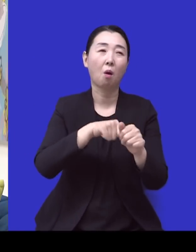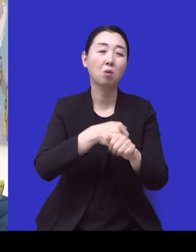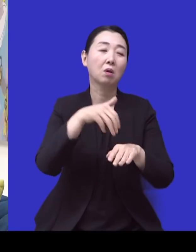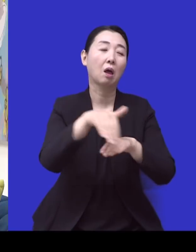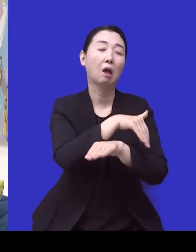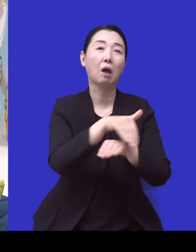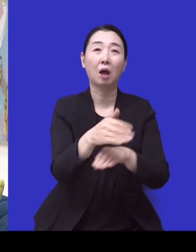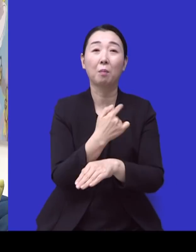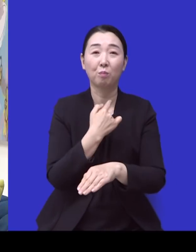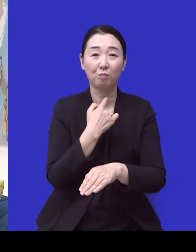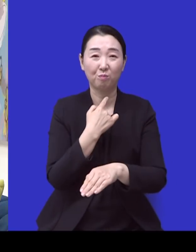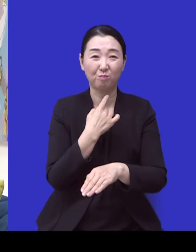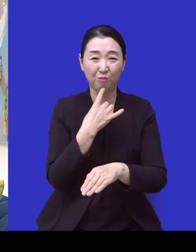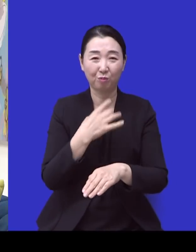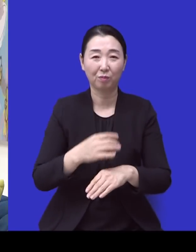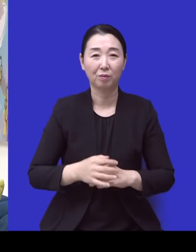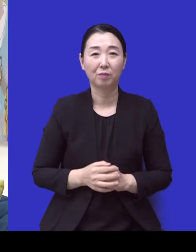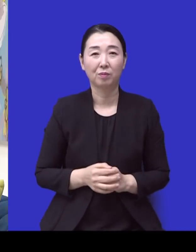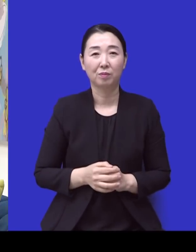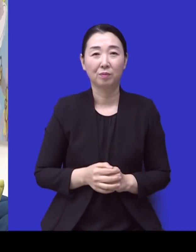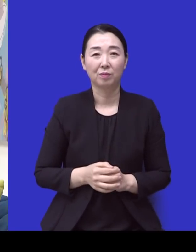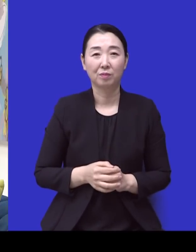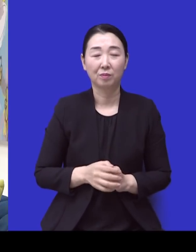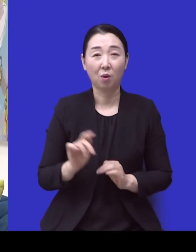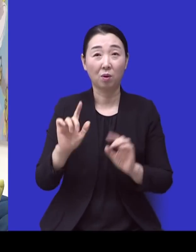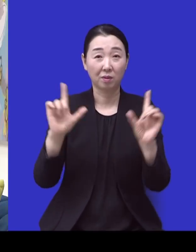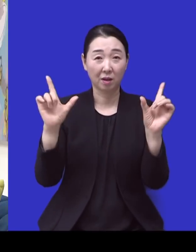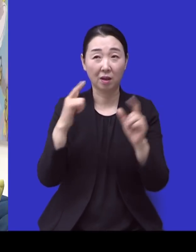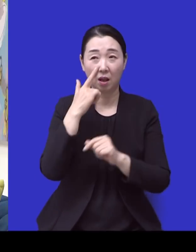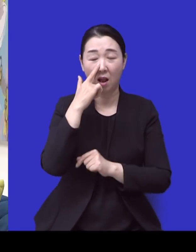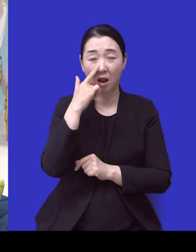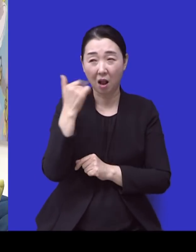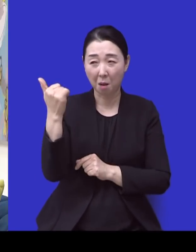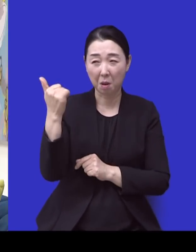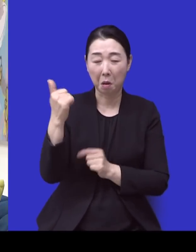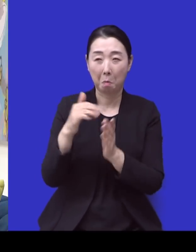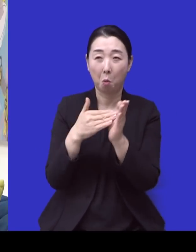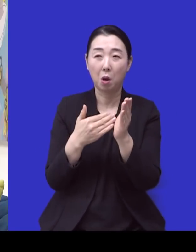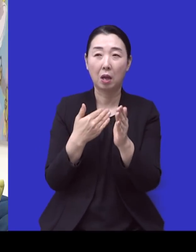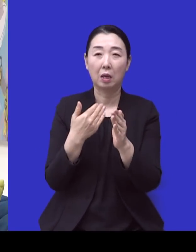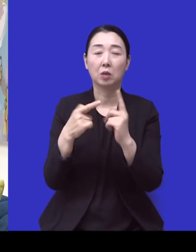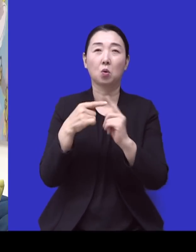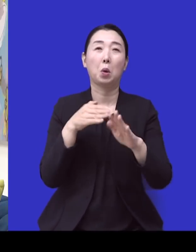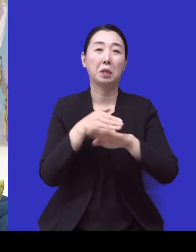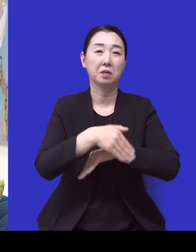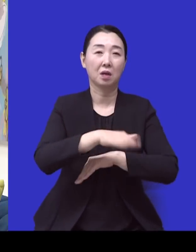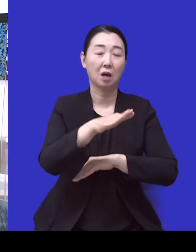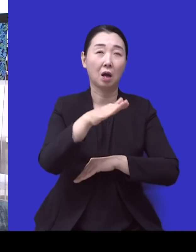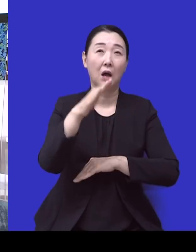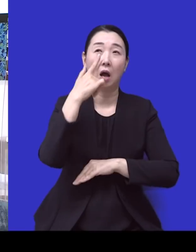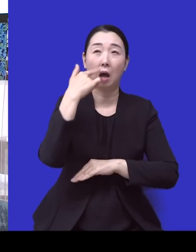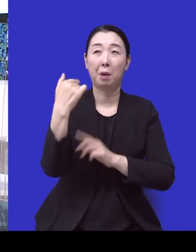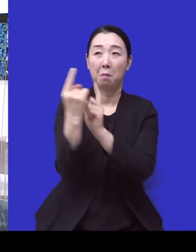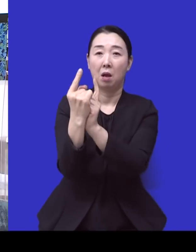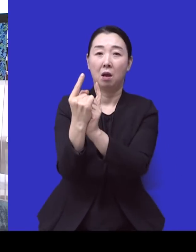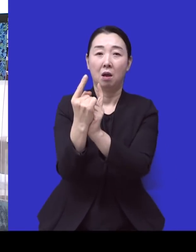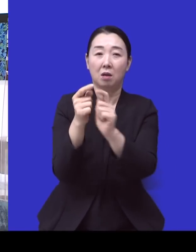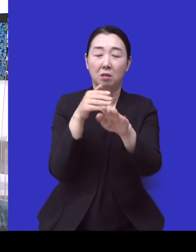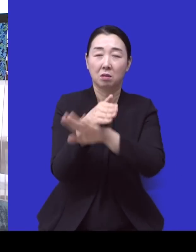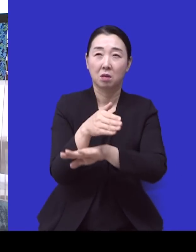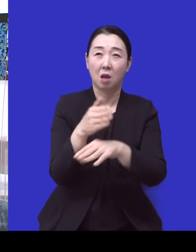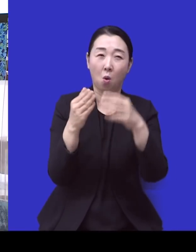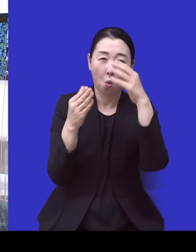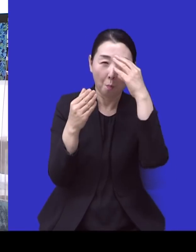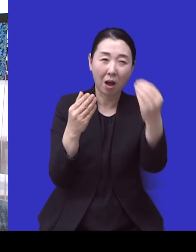갔던 상황이었고 예. 뭐 한 번은 아빠 몰래 좀 늦게 교회를 갔었는데 아빠랑 교회에서 마주친 거예요, 우연히. 그래서 늦게 온 걸 보신